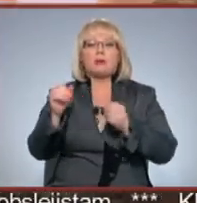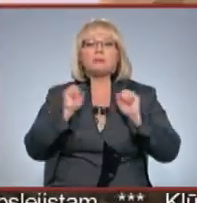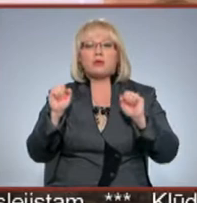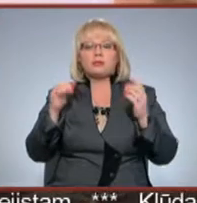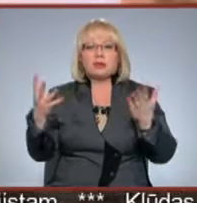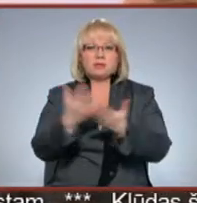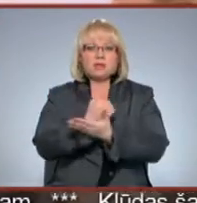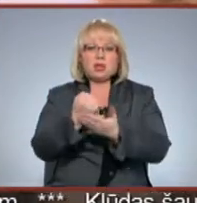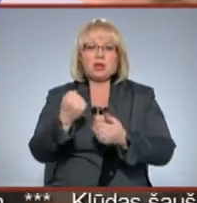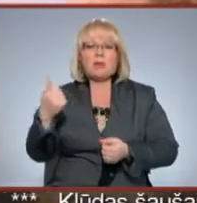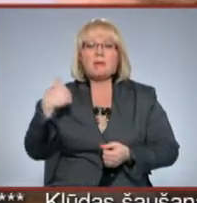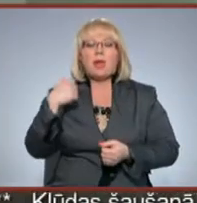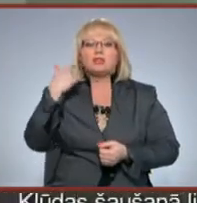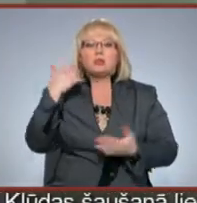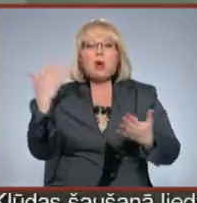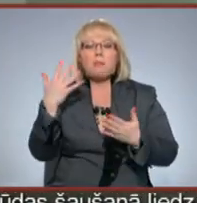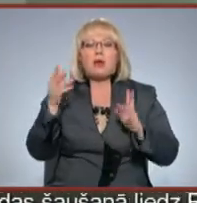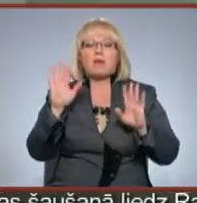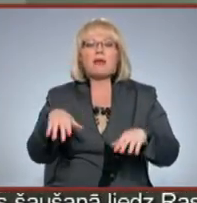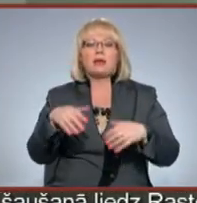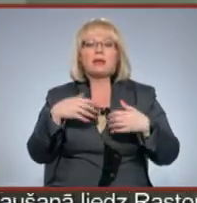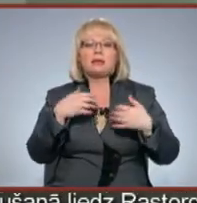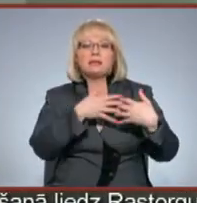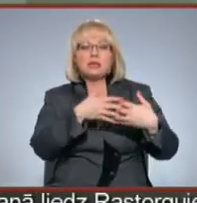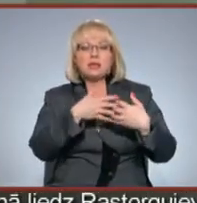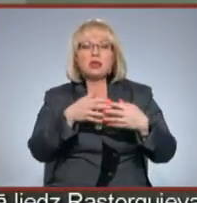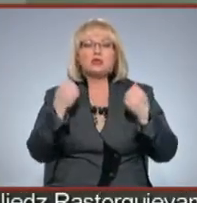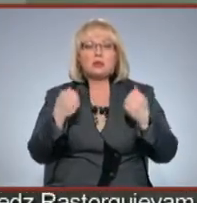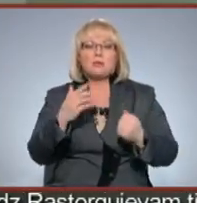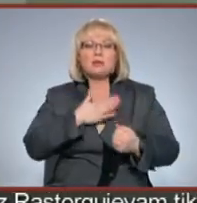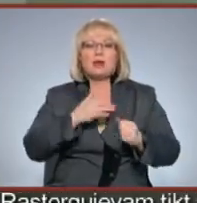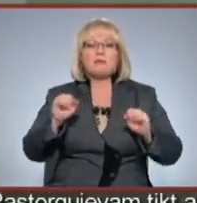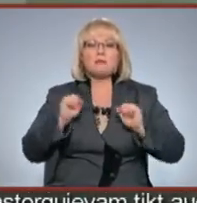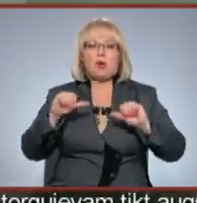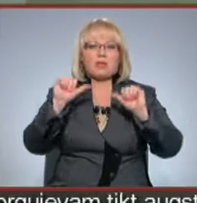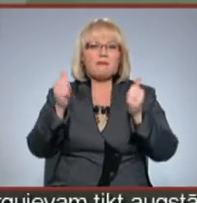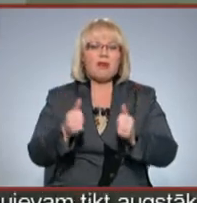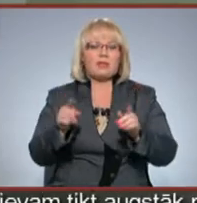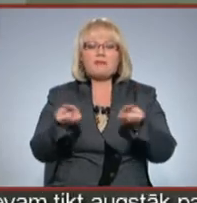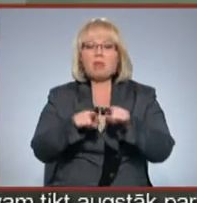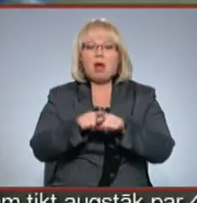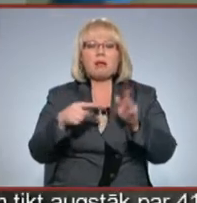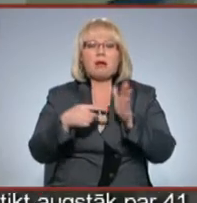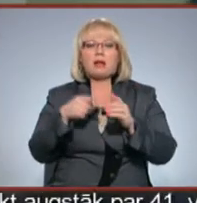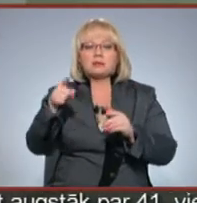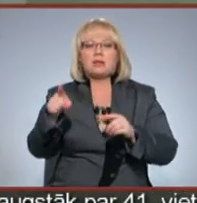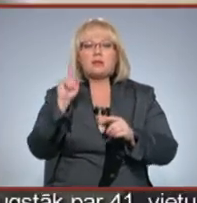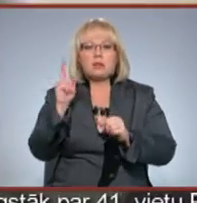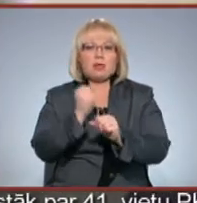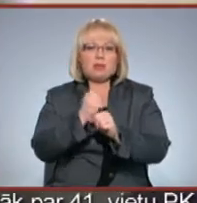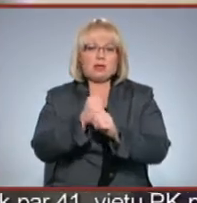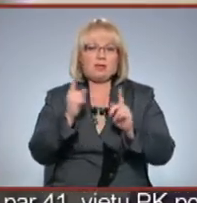sasniegumiem. Es domāju, ka vajag cīnīties un turēties pie savu sportu, vai vienalga kāds tas ir, un darīt tikai